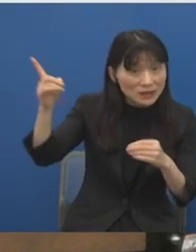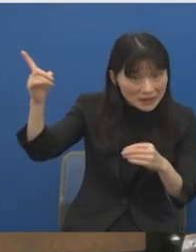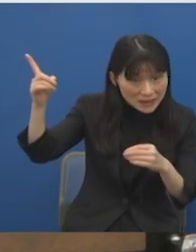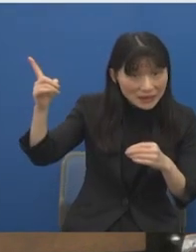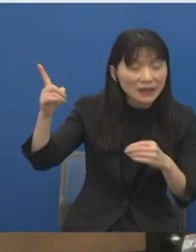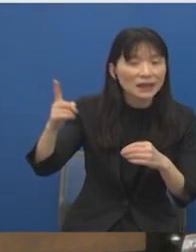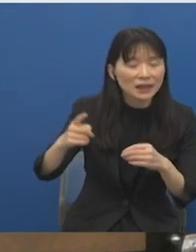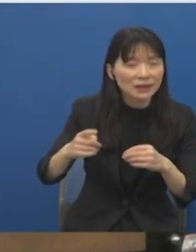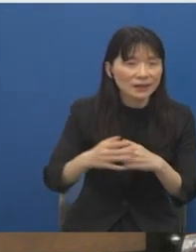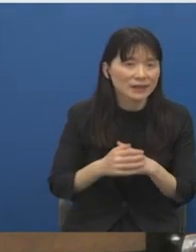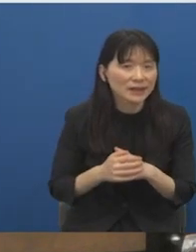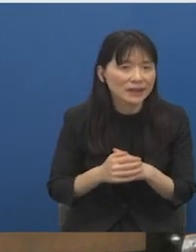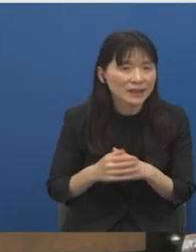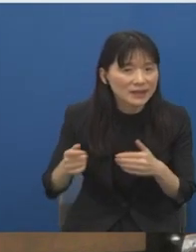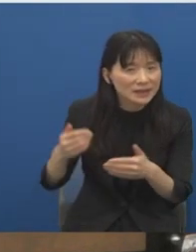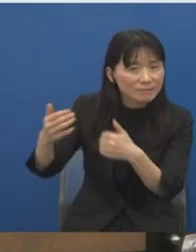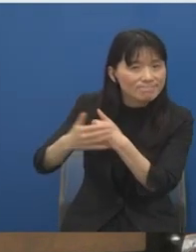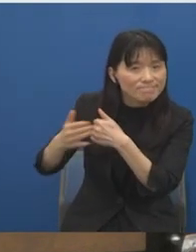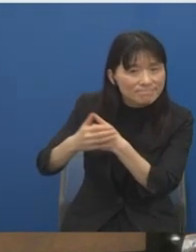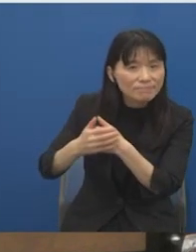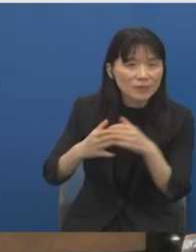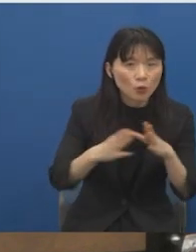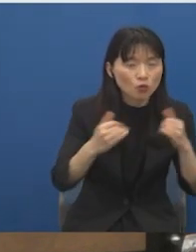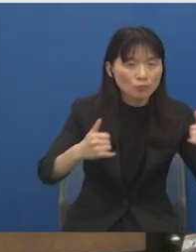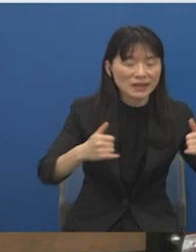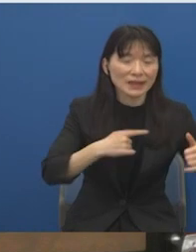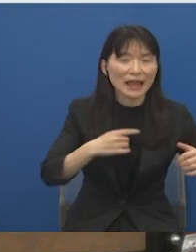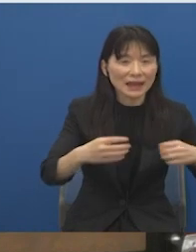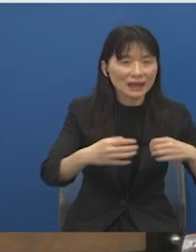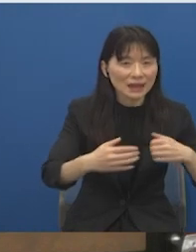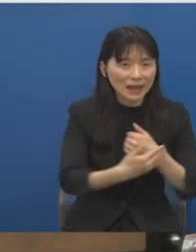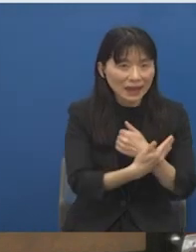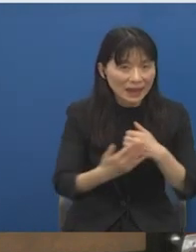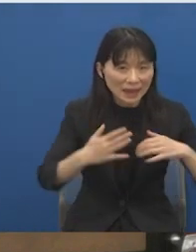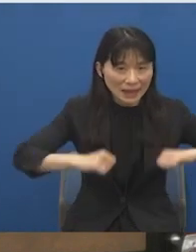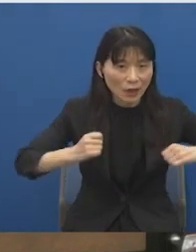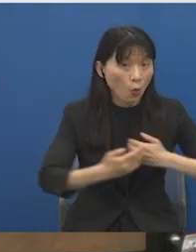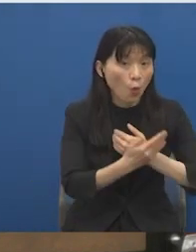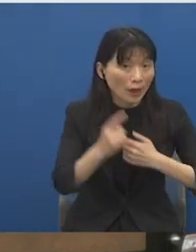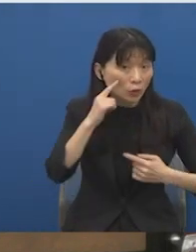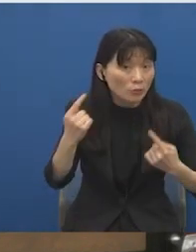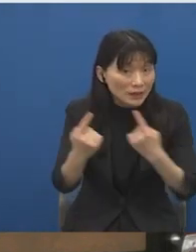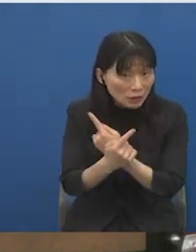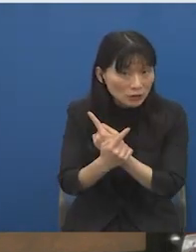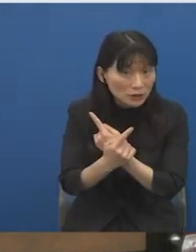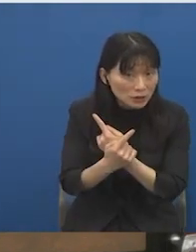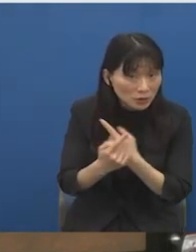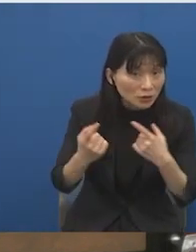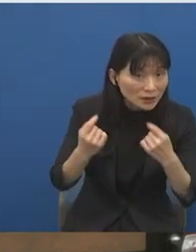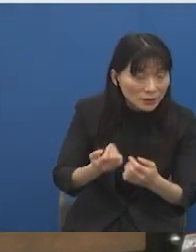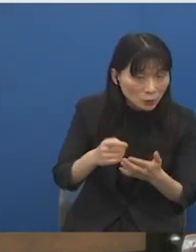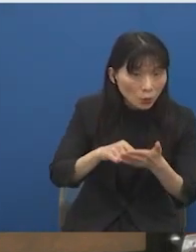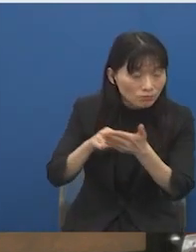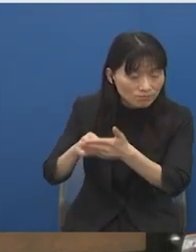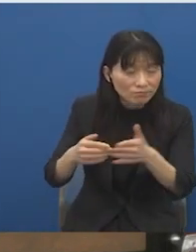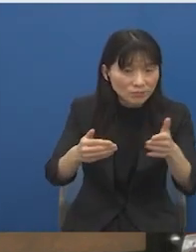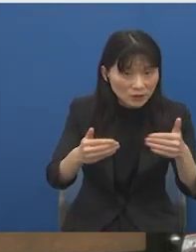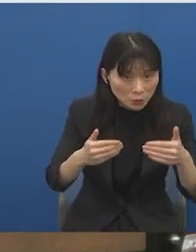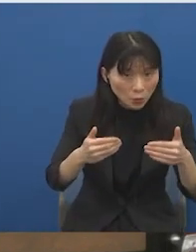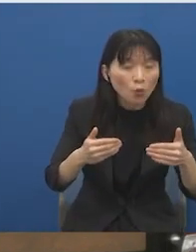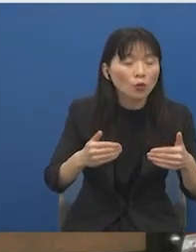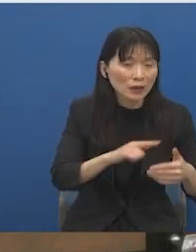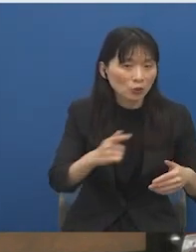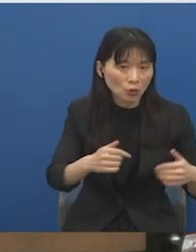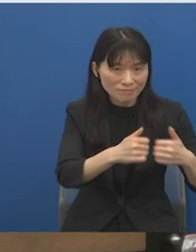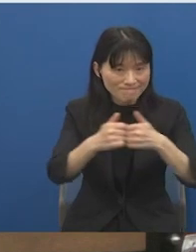制策の充実や国民健康保険制度の抜本的な見直しをしっかりと求める必要性などについての質疑や